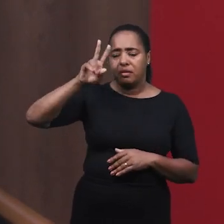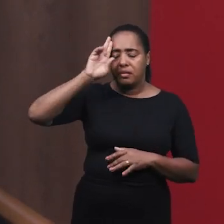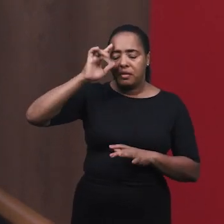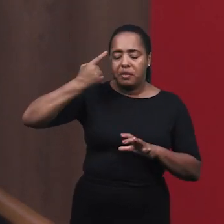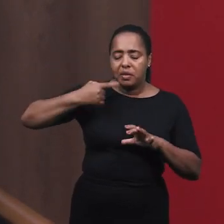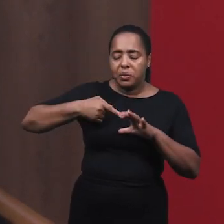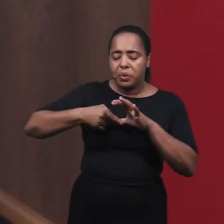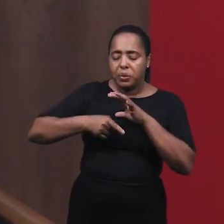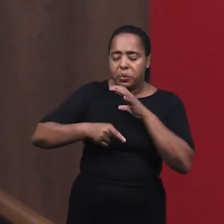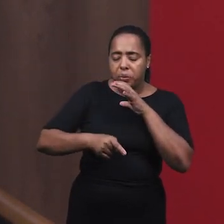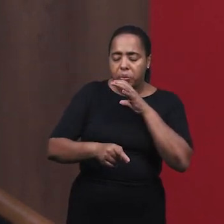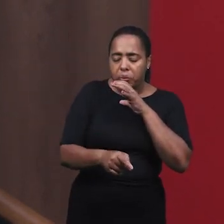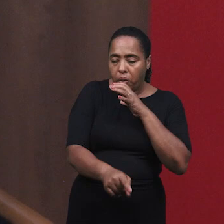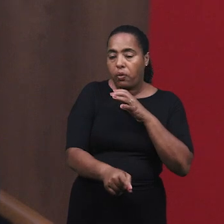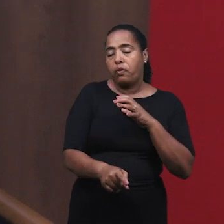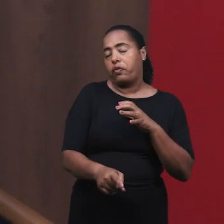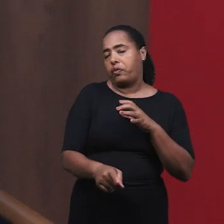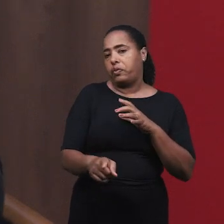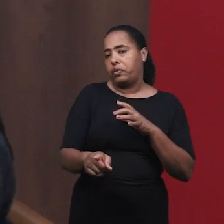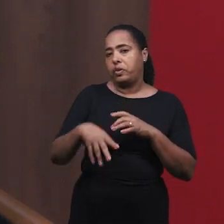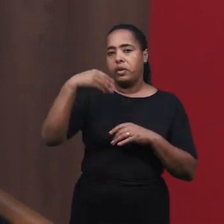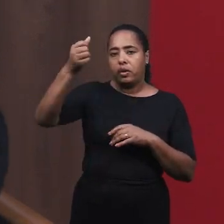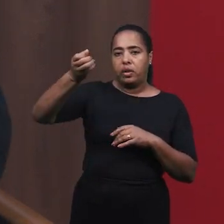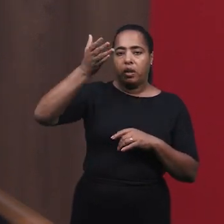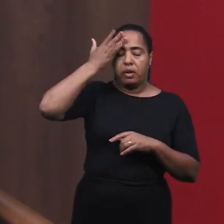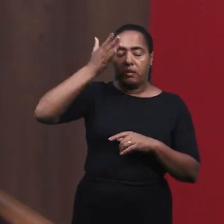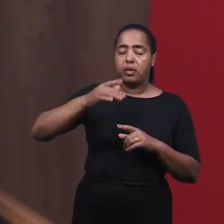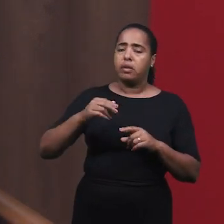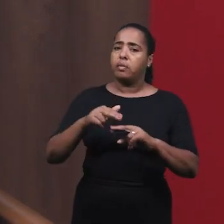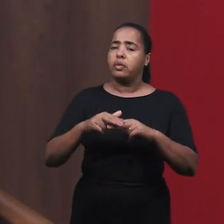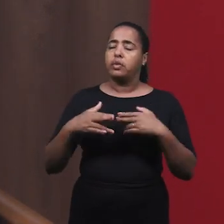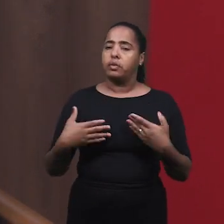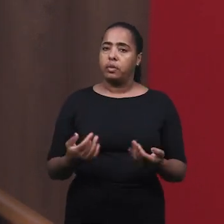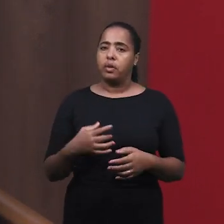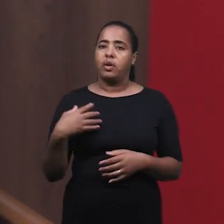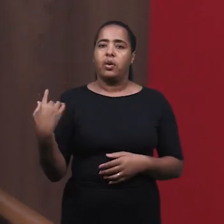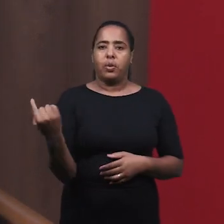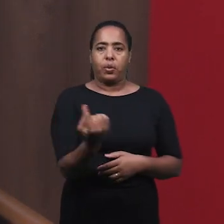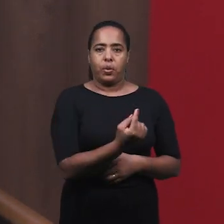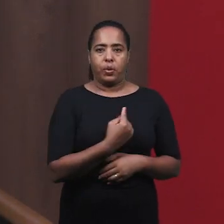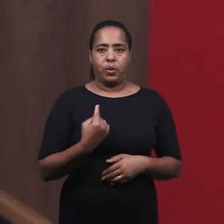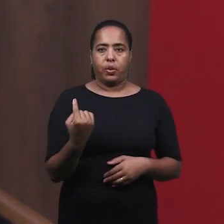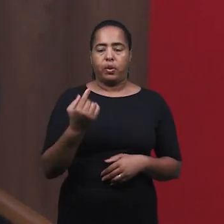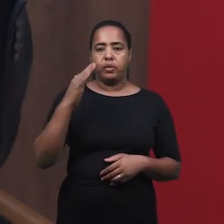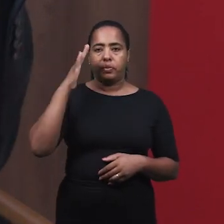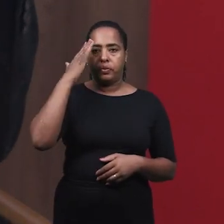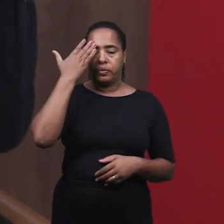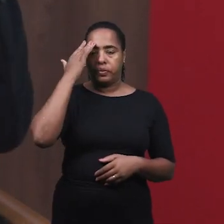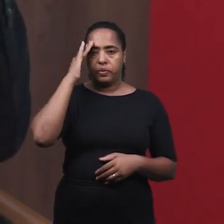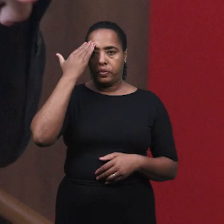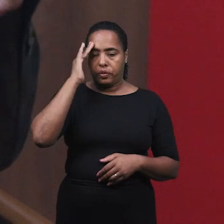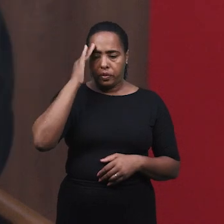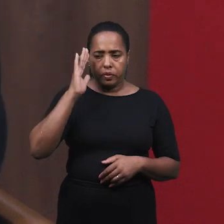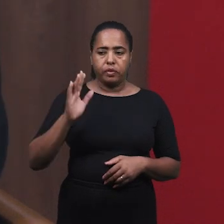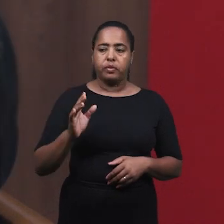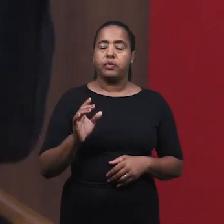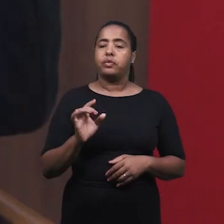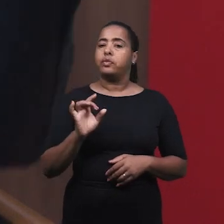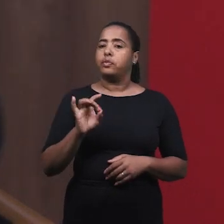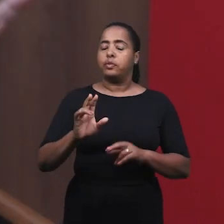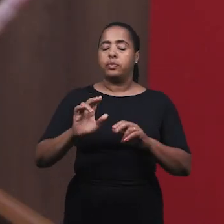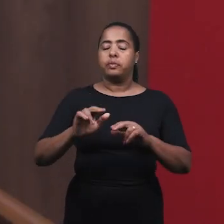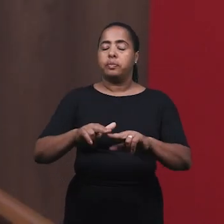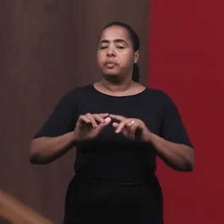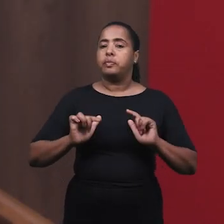de l'historique et entrer dans les révélations des mystères. Pourquoi? Parce que quand nous comprenons, et